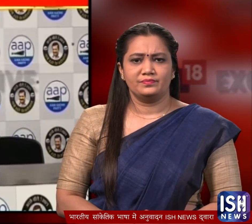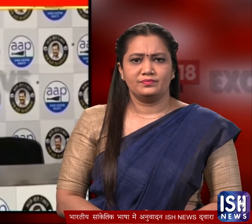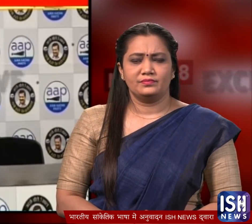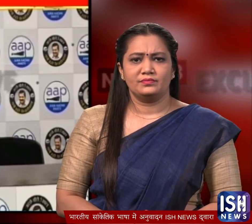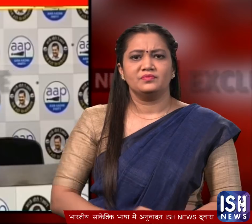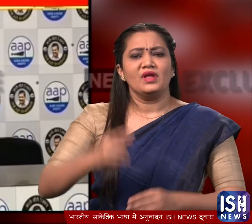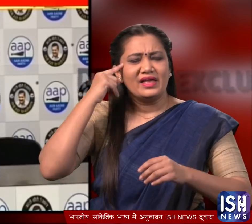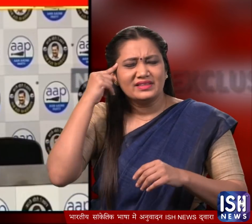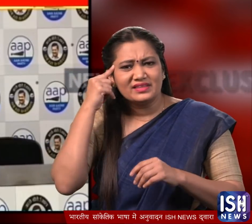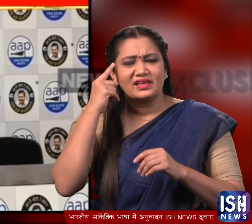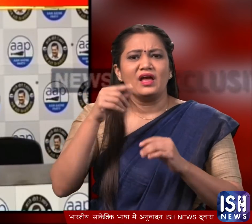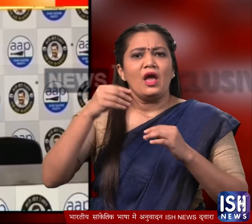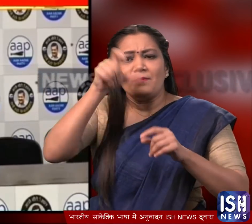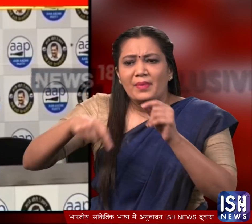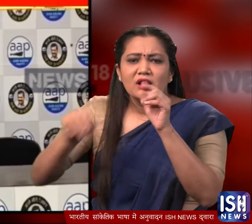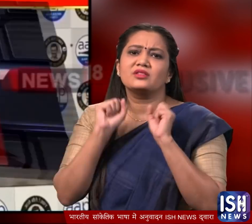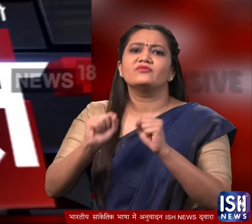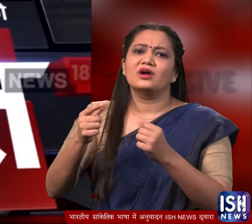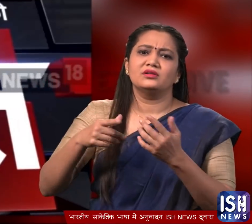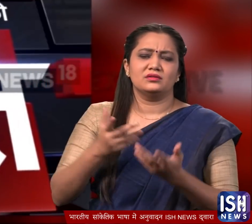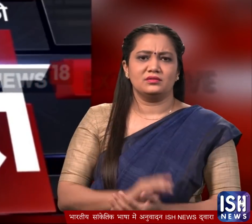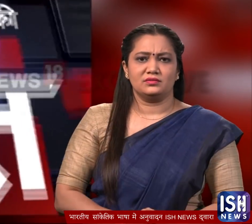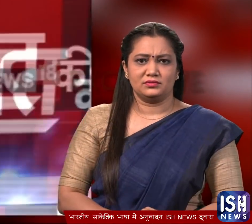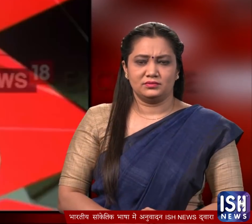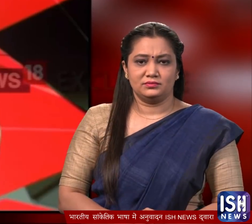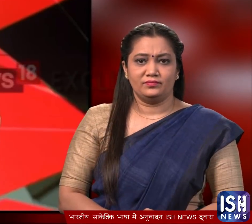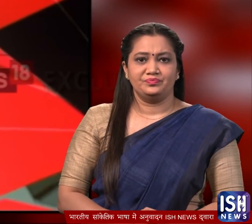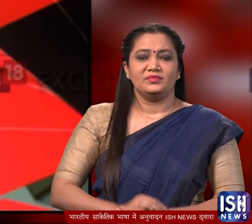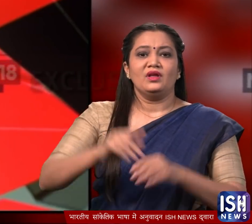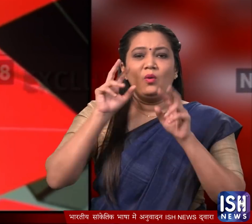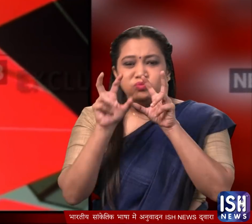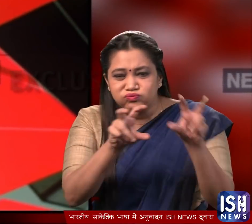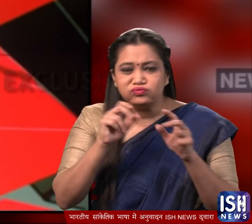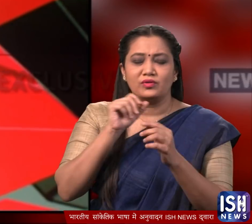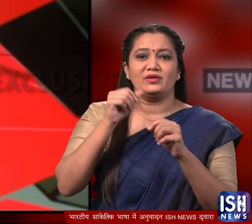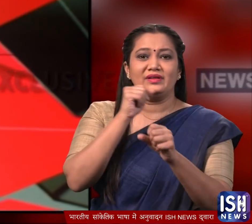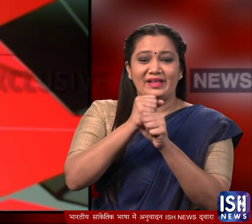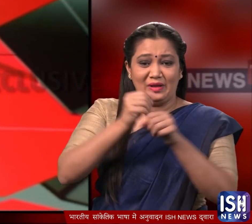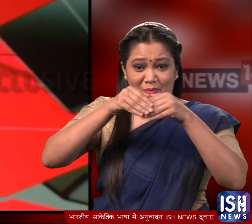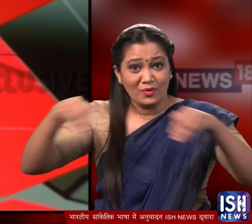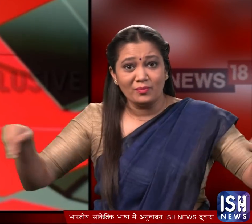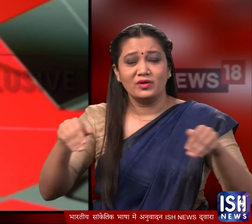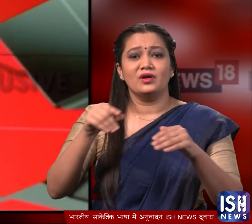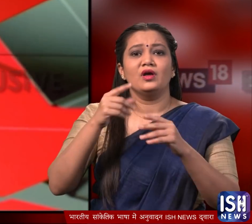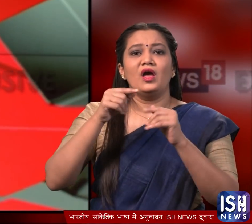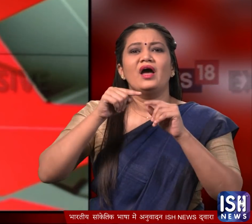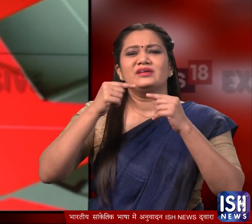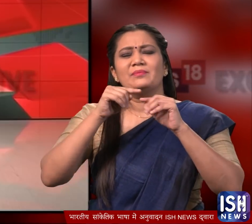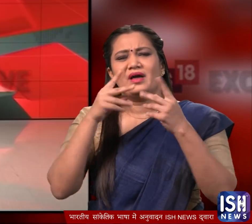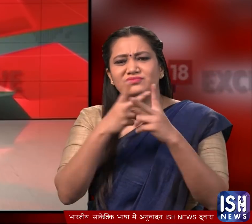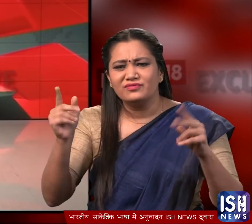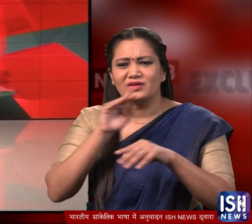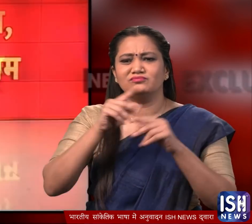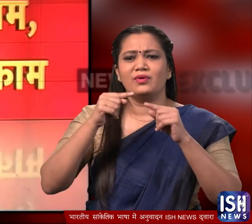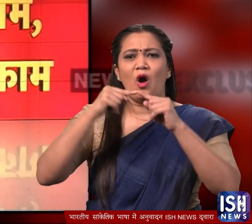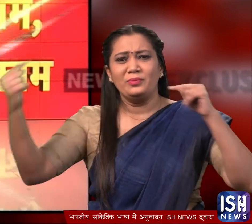तो ये मुझे लगता है कि उस गरीब आदमी के साथ अन्याय है। सुरक्षा के पुख्ता इंतजामों की वजह से दिल्ली के गाजीपुर बॉर्डर पर पहुंचे विपक्ष के